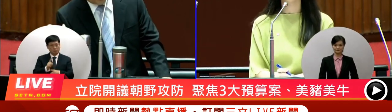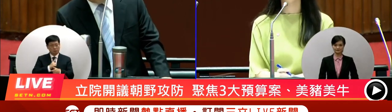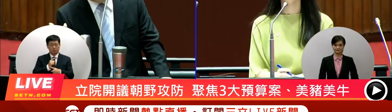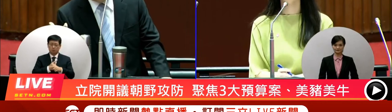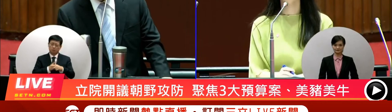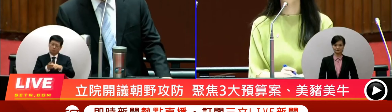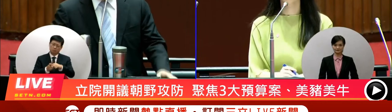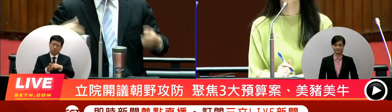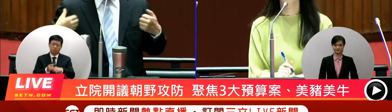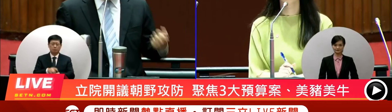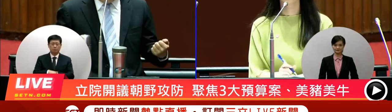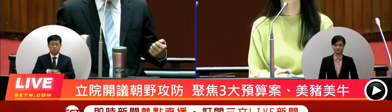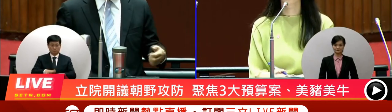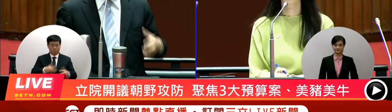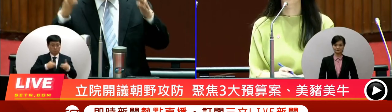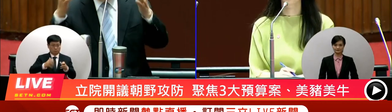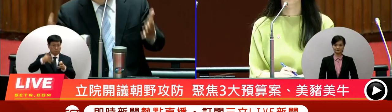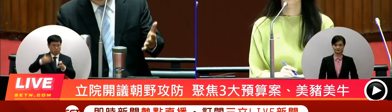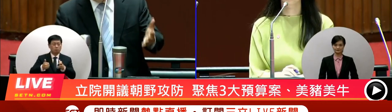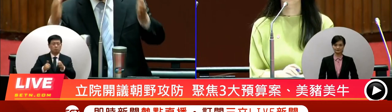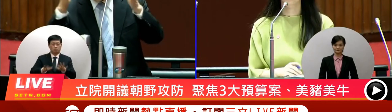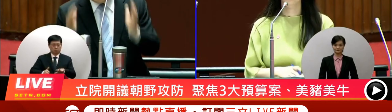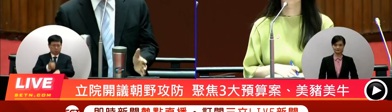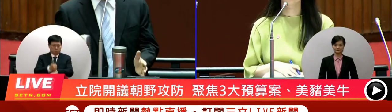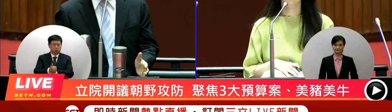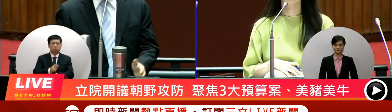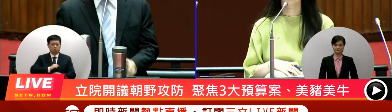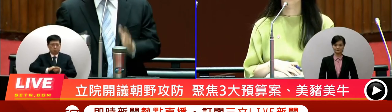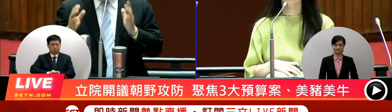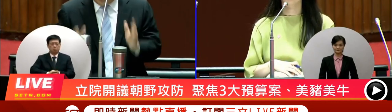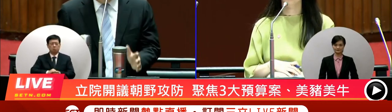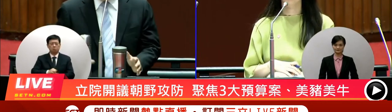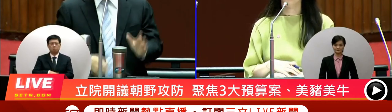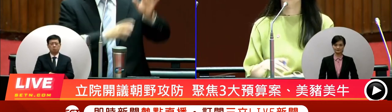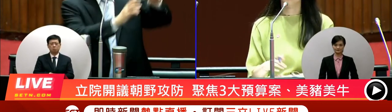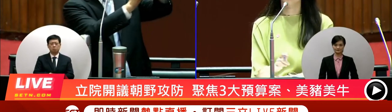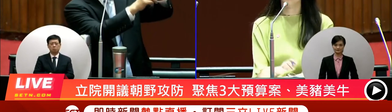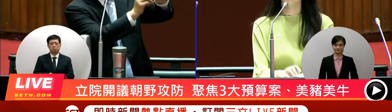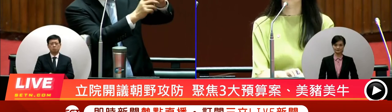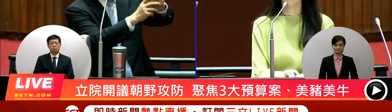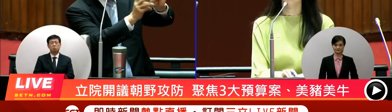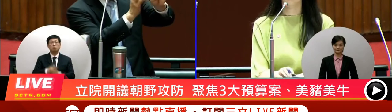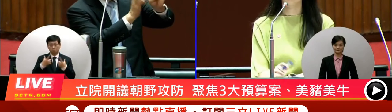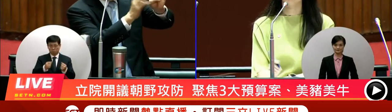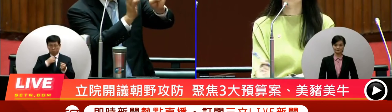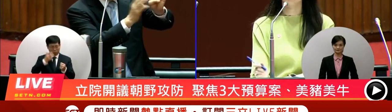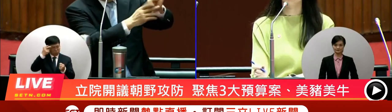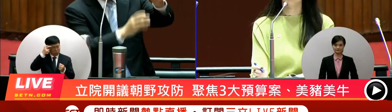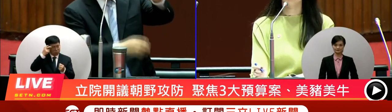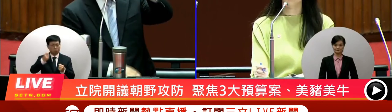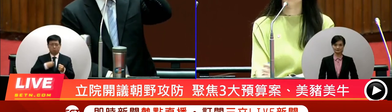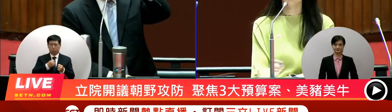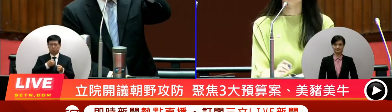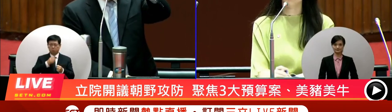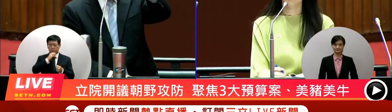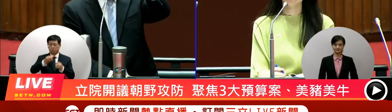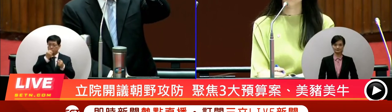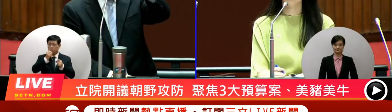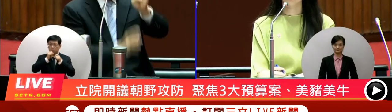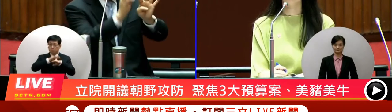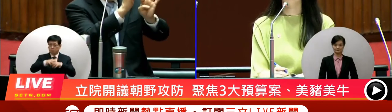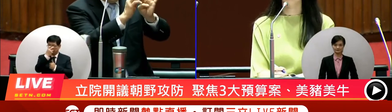了部分。所以蔡总统今天这个决定也坚持做好食安严